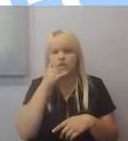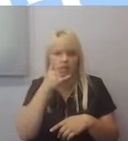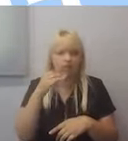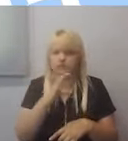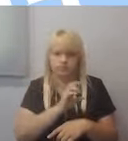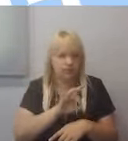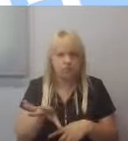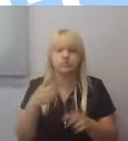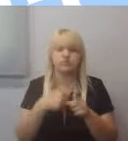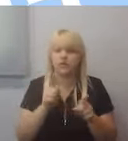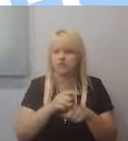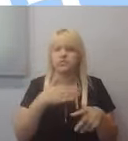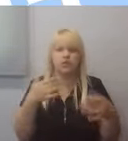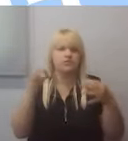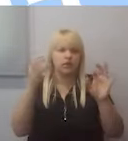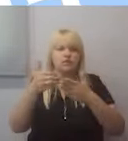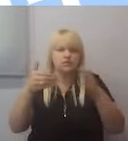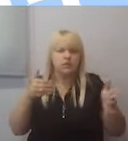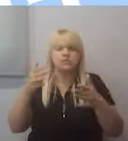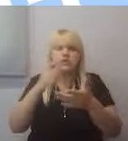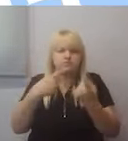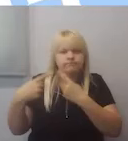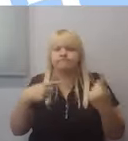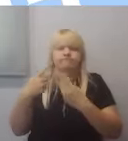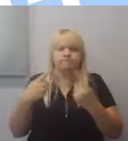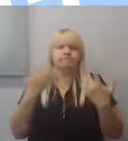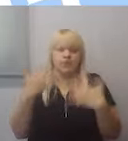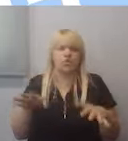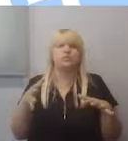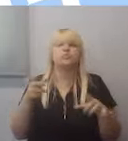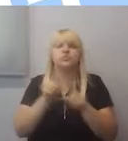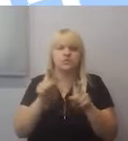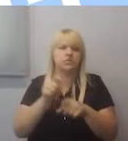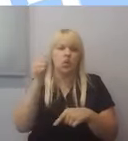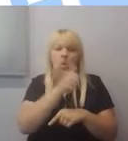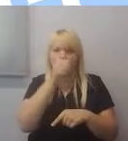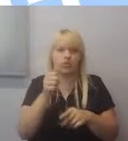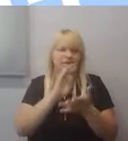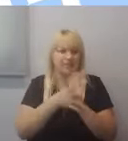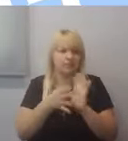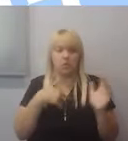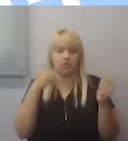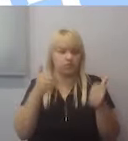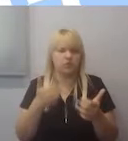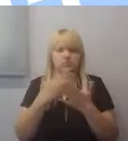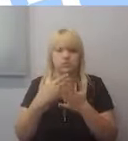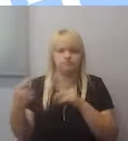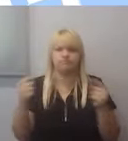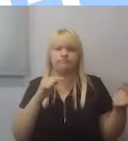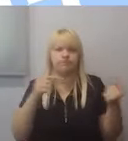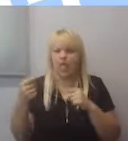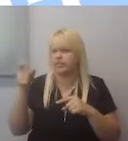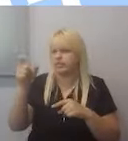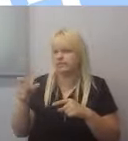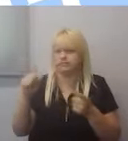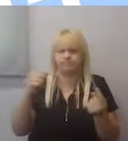ļoti svarīgi vaicīgi to visu izrunāt un un otrs arī kur kur ir tā koda sistēma ir ir forša ja ja pat pretinieks nu k kaut kā nokrist piekļist pie